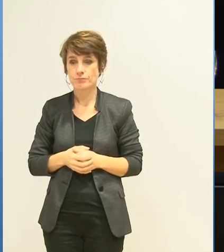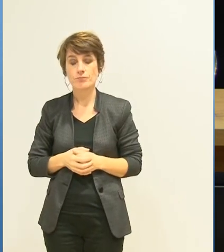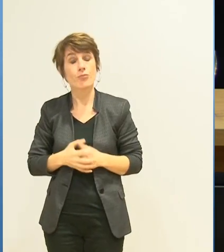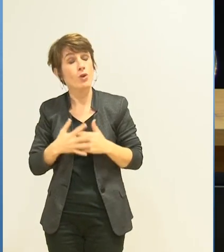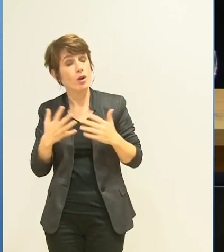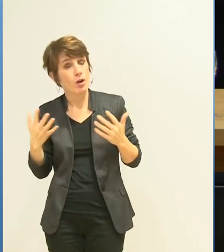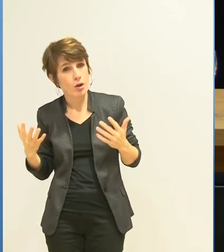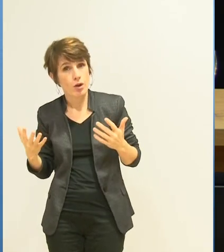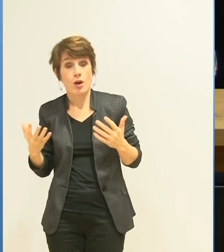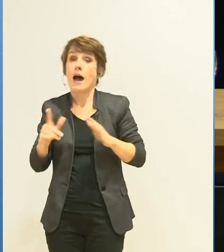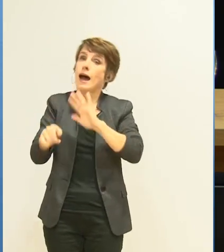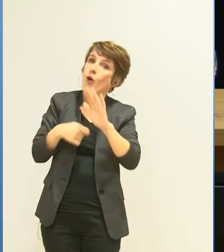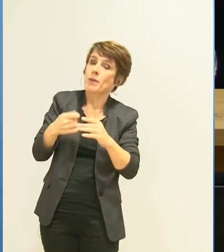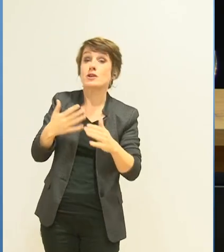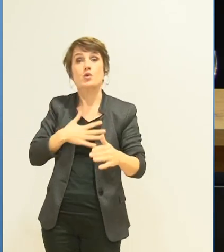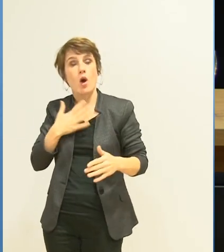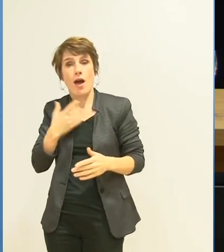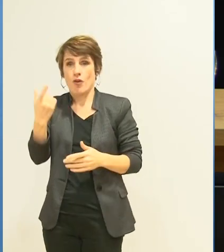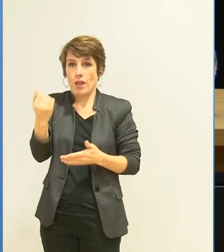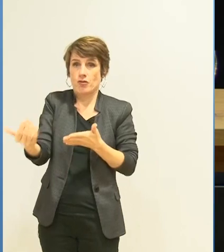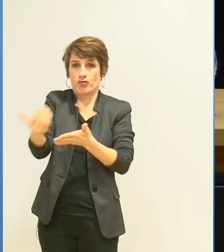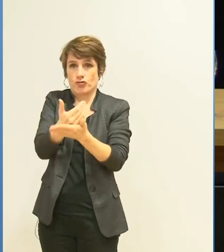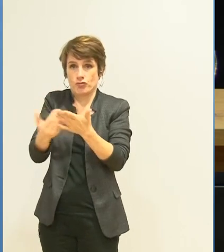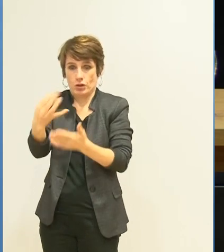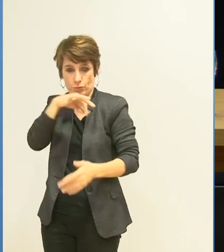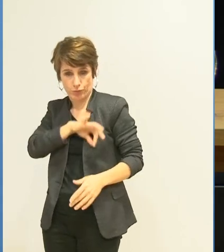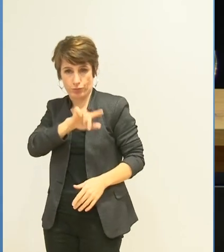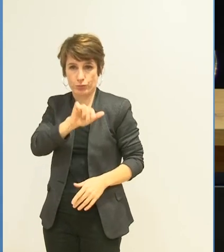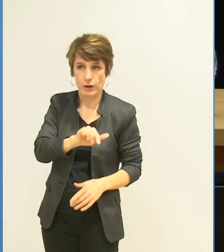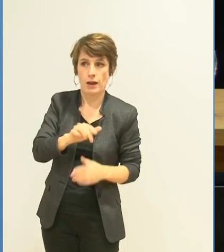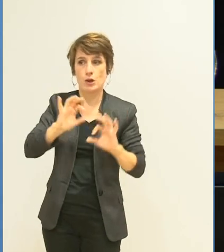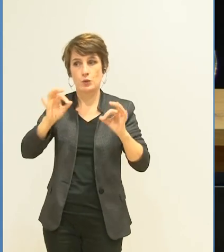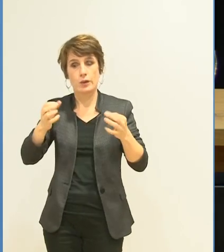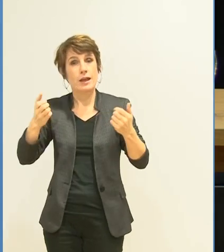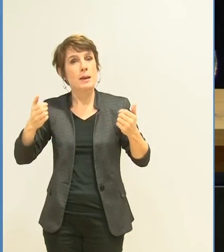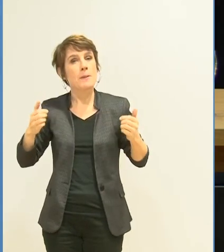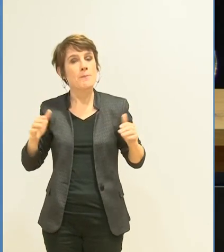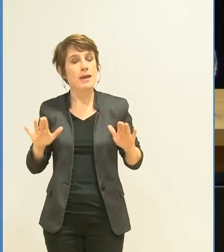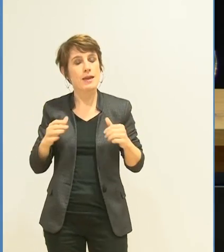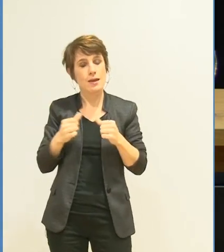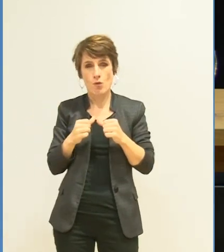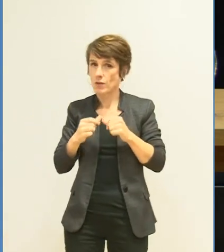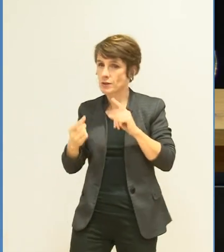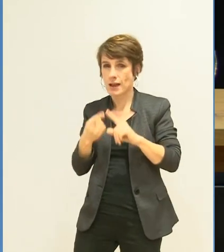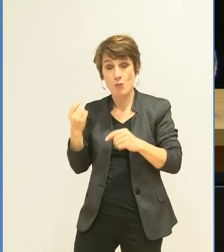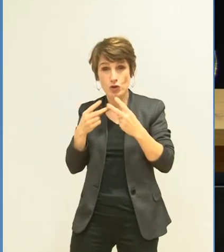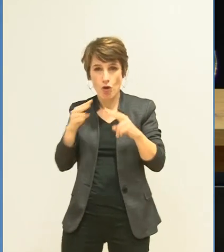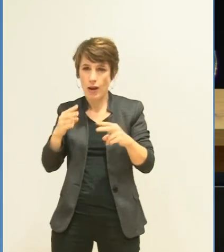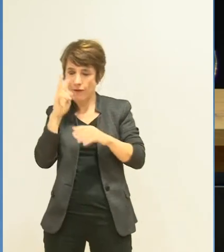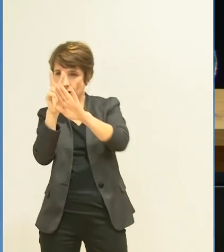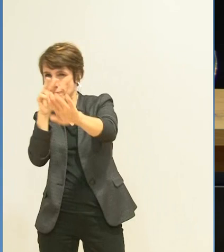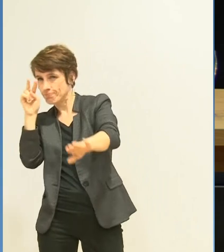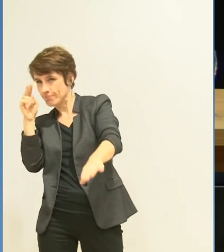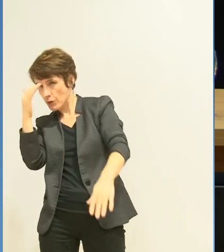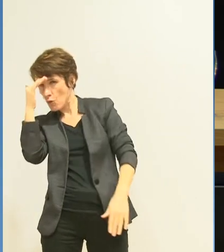pour la ville financiers ou économiques touristiques la ville doit avoir en amont une vision pour le futur poser les